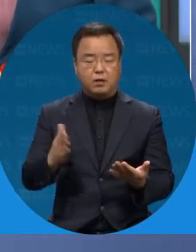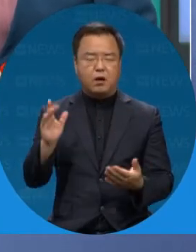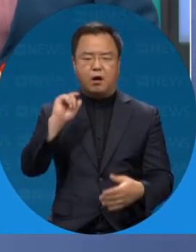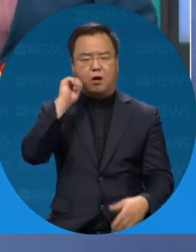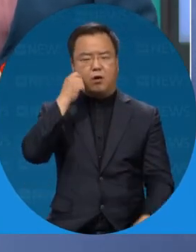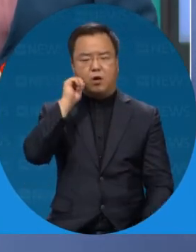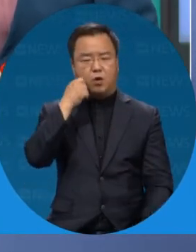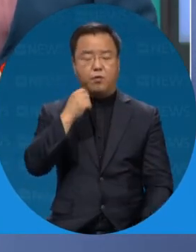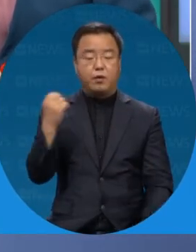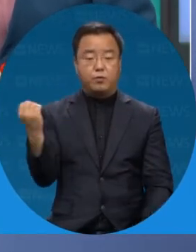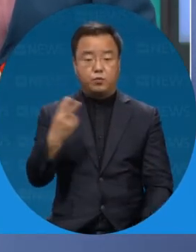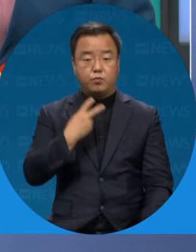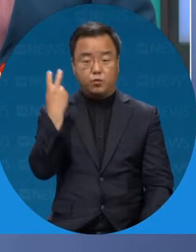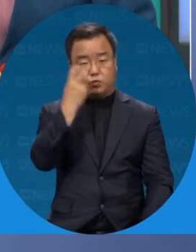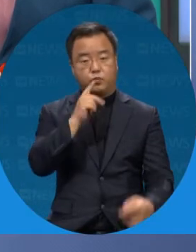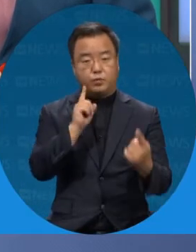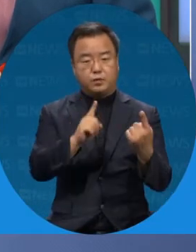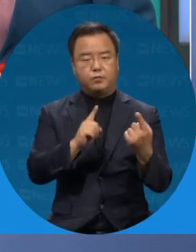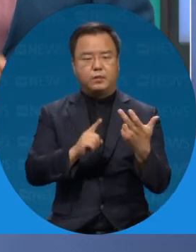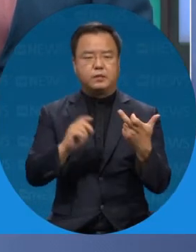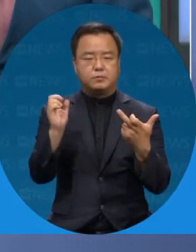그러면서 이 조사 응답자의